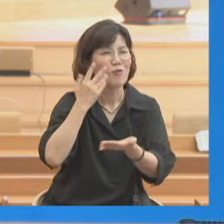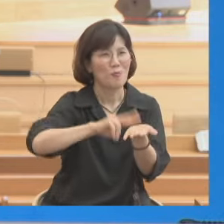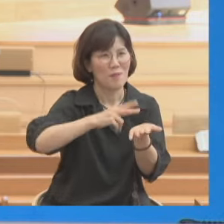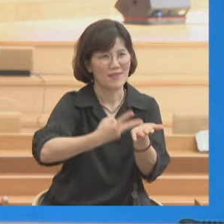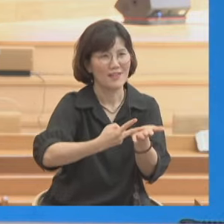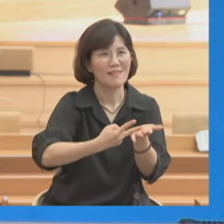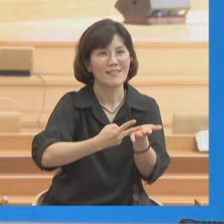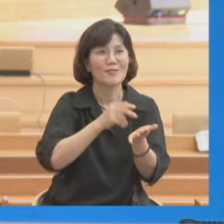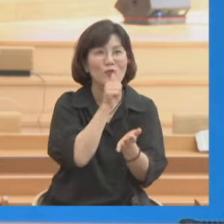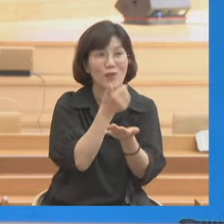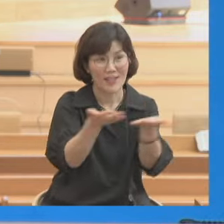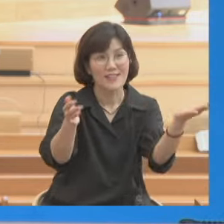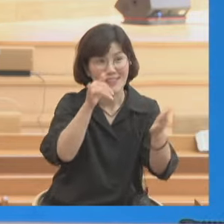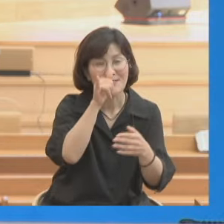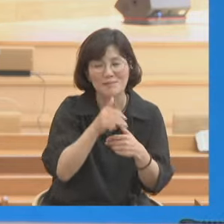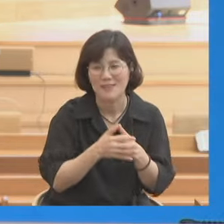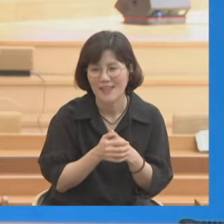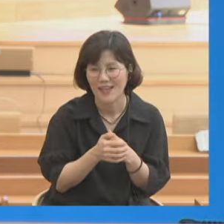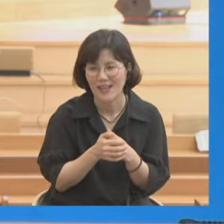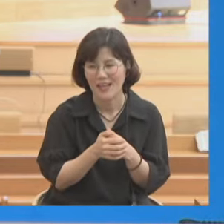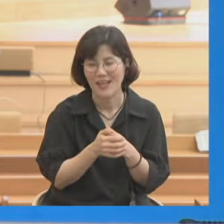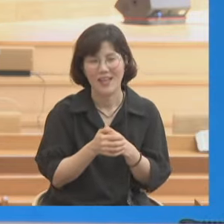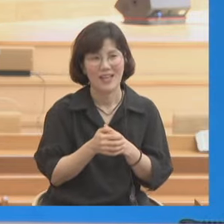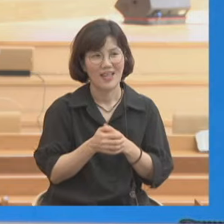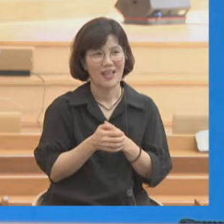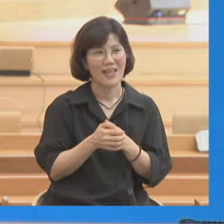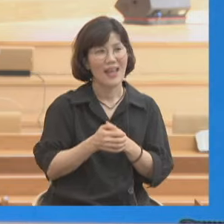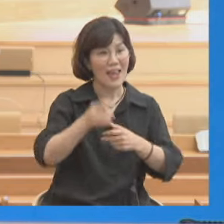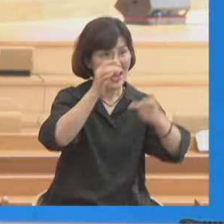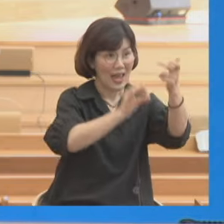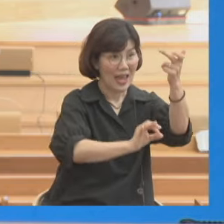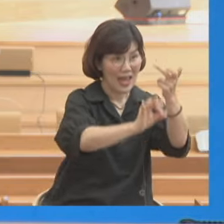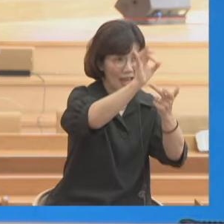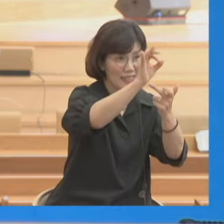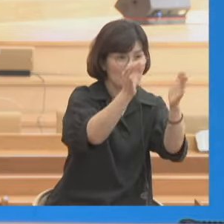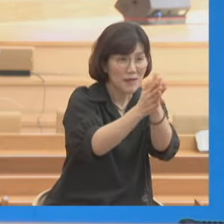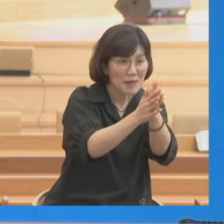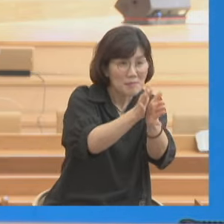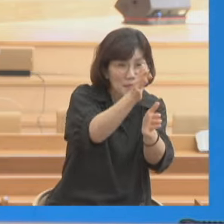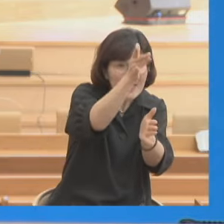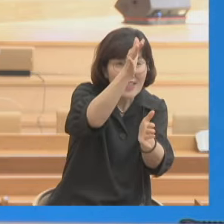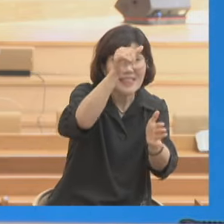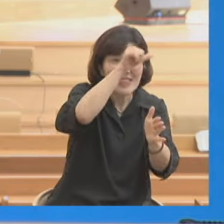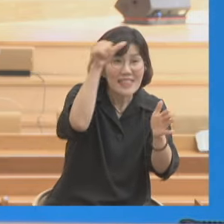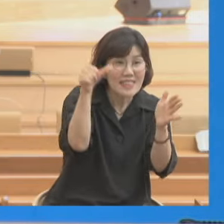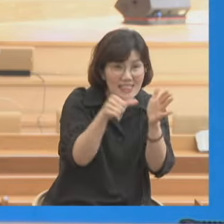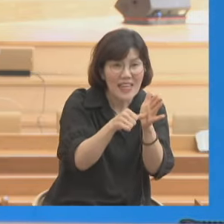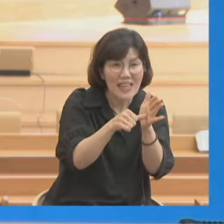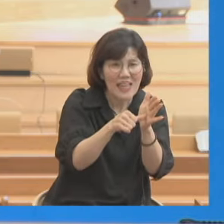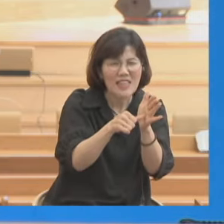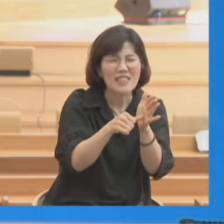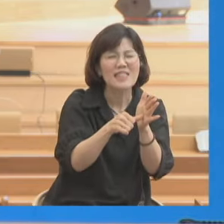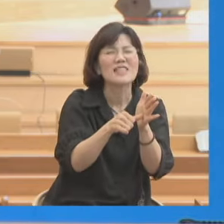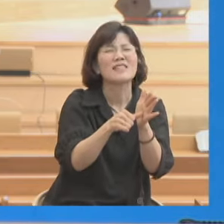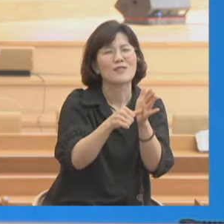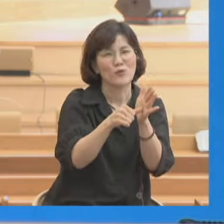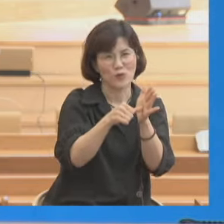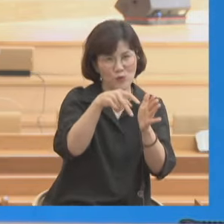읽어보셨나요? 한마디로 아침에 빛나는 인생에도 오는